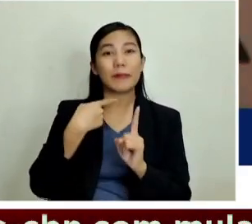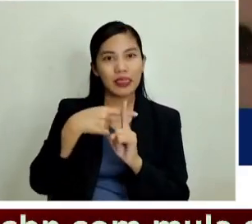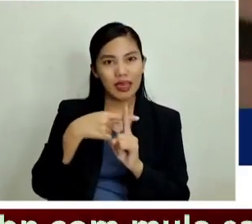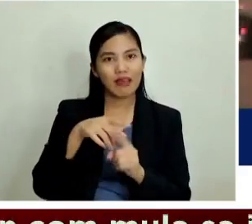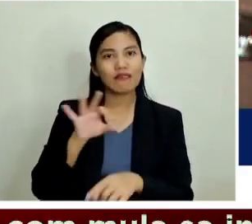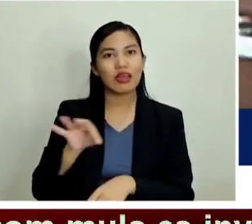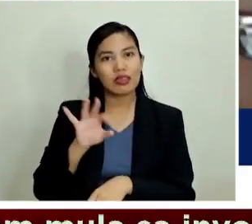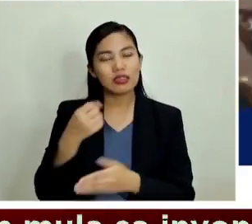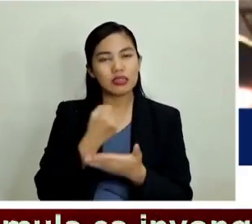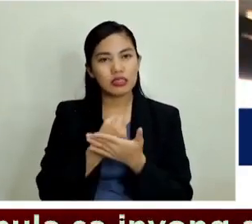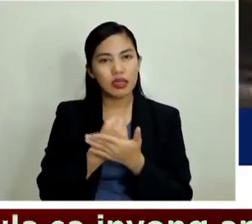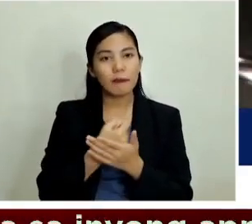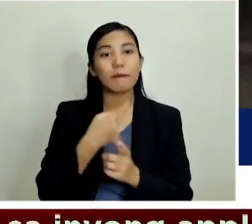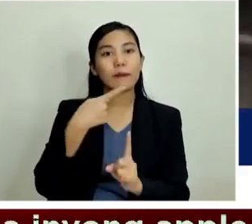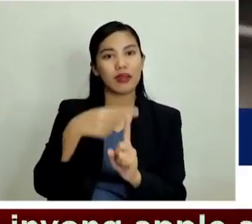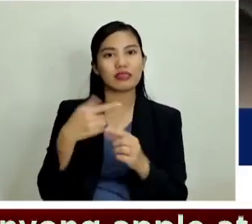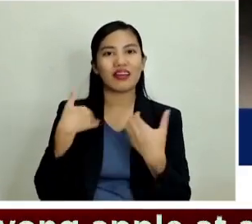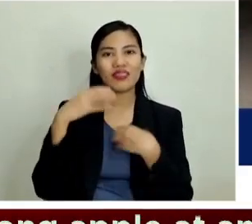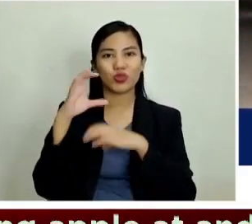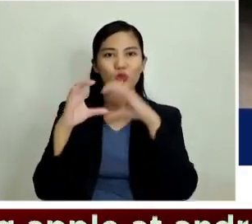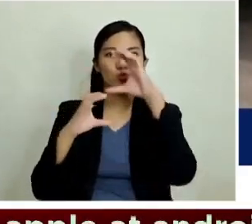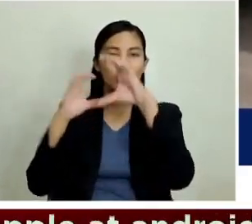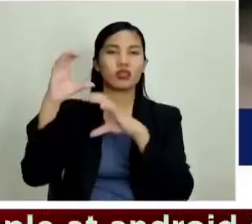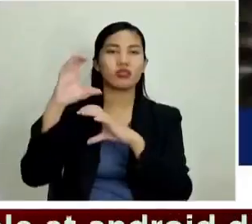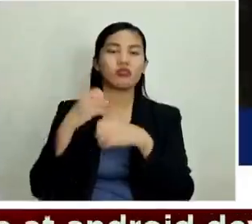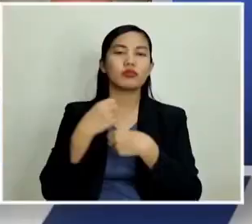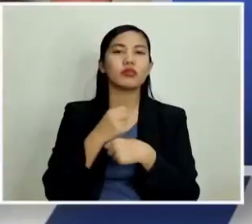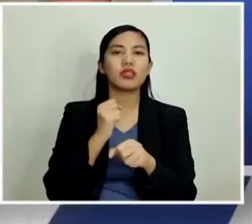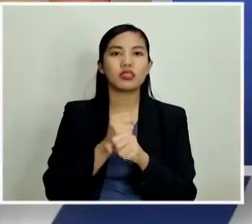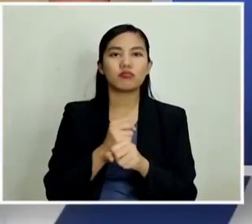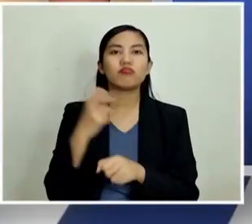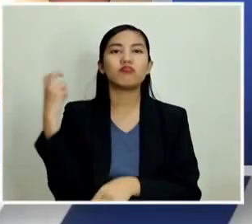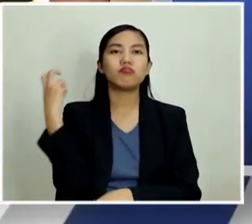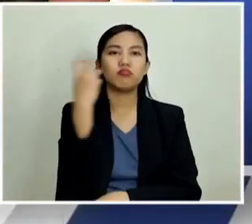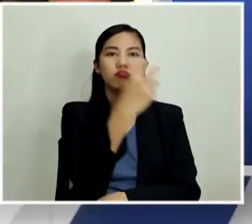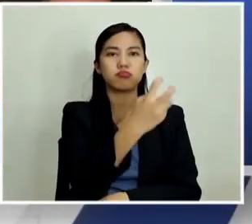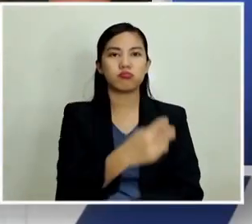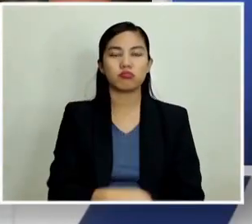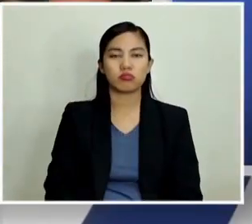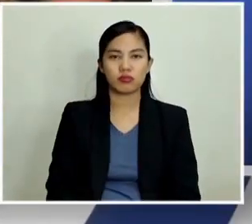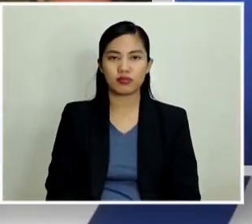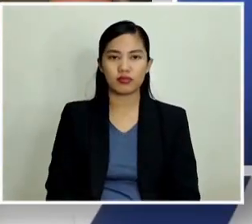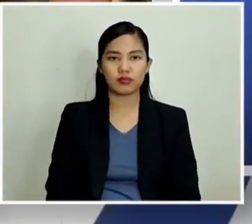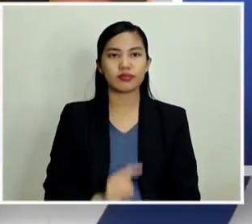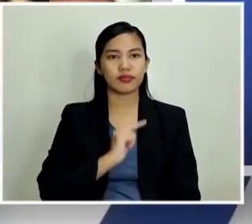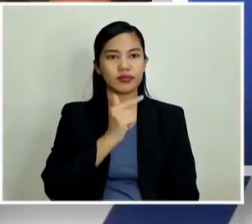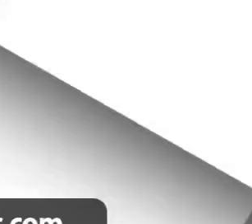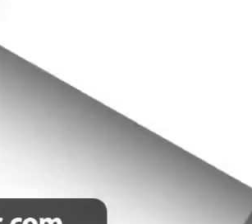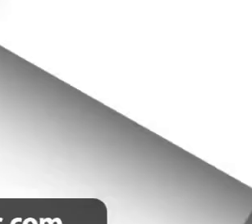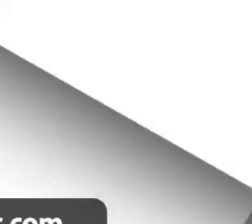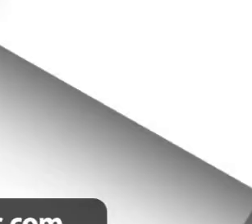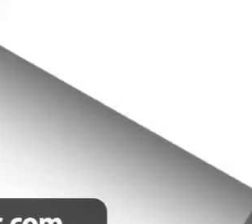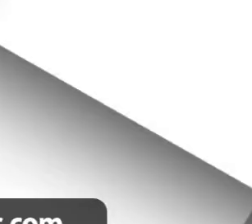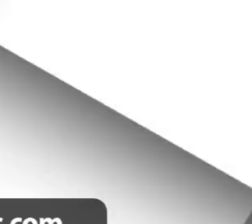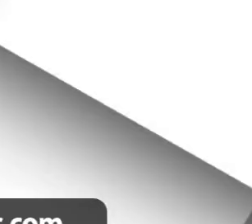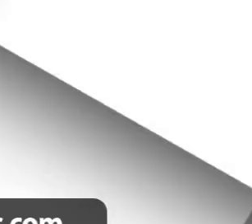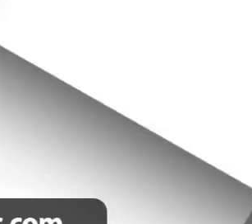time, may construction ng MRT 7. Alvin. Maraming salamat, Jack Batalyones.